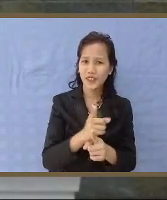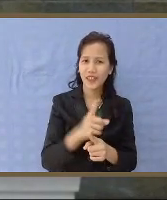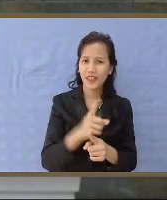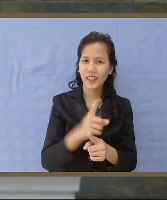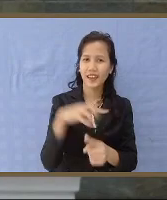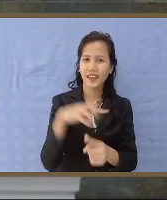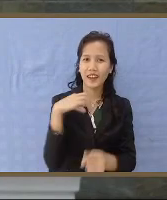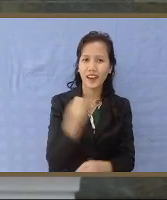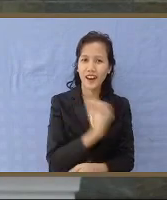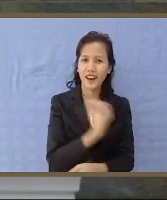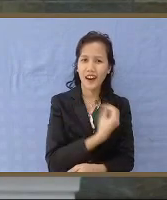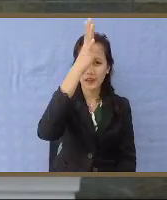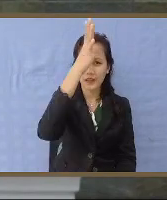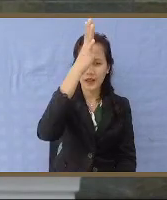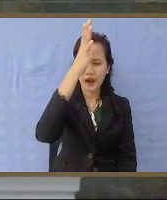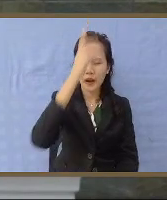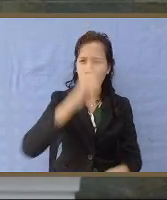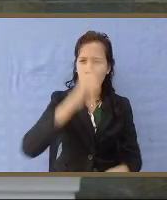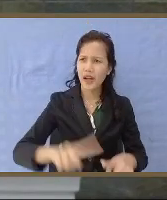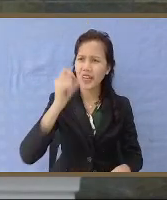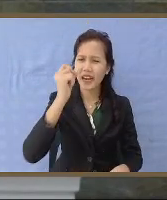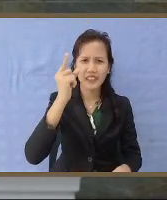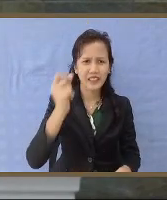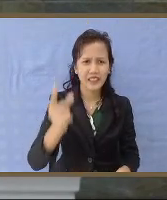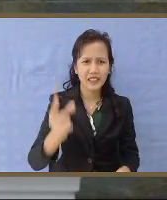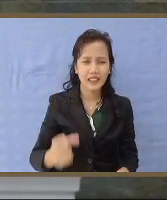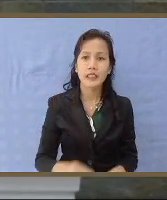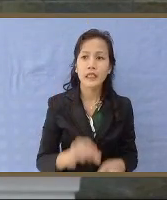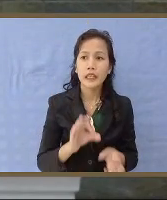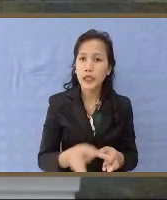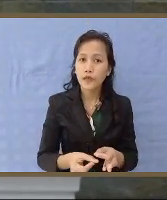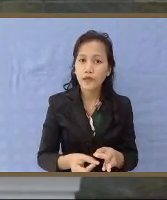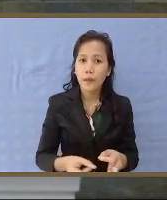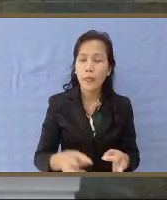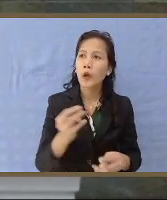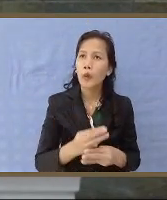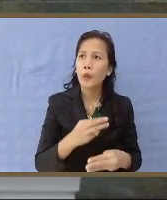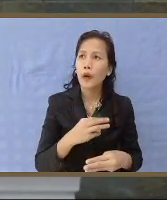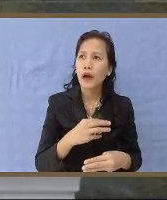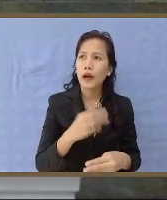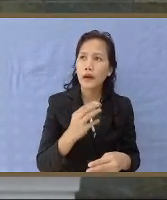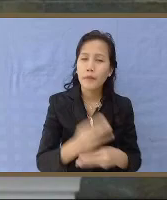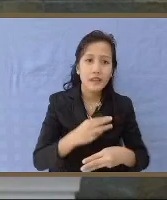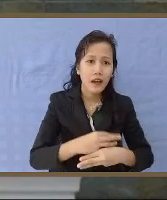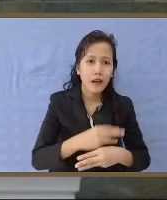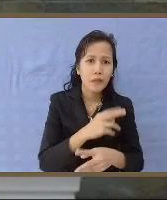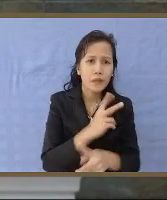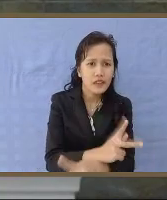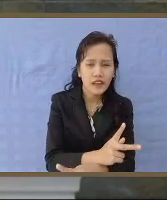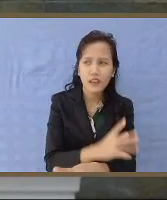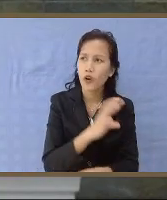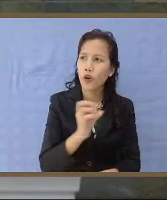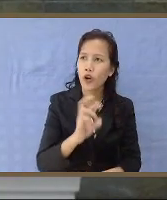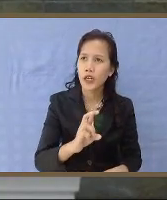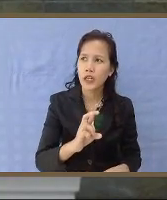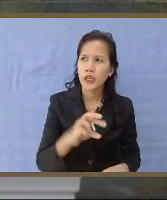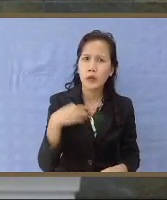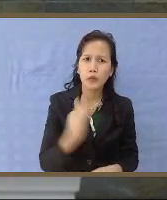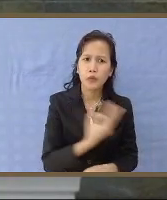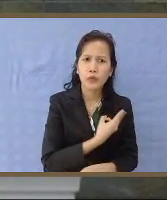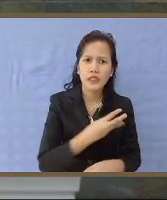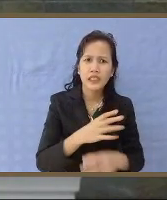tinitignan nyo, at iniingatan nyo, lagi tayong iniingatan na huwag magkamali. Alam nyo,